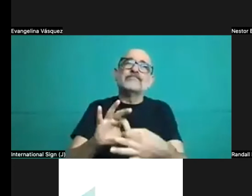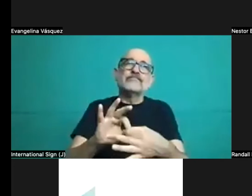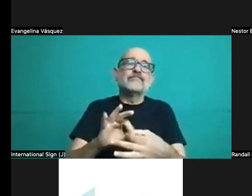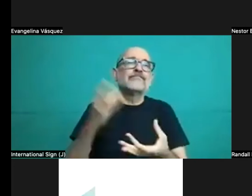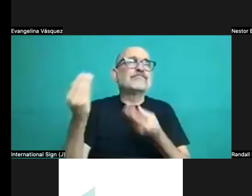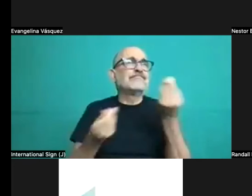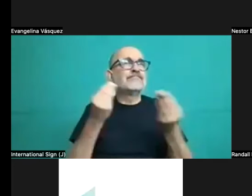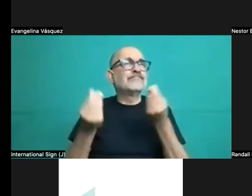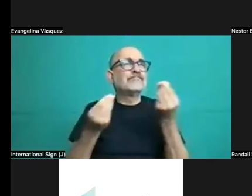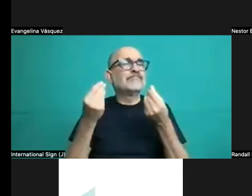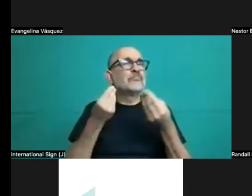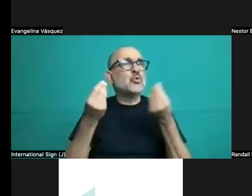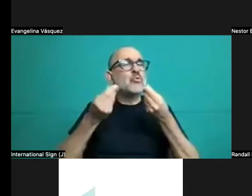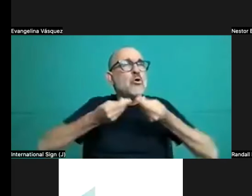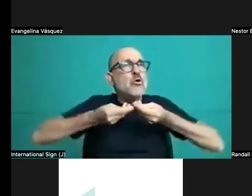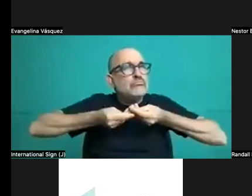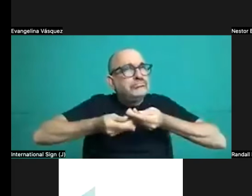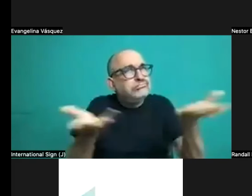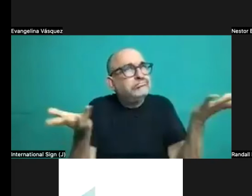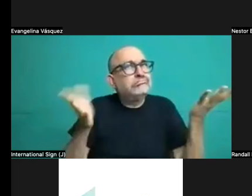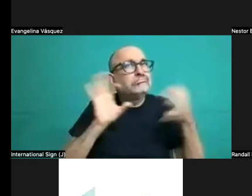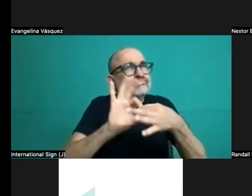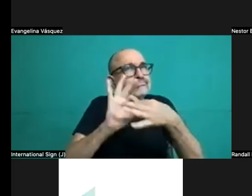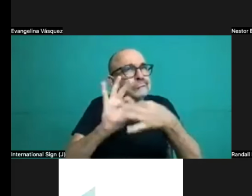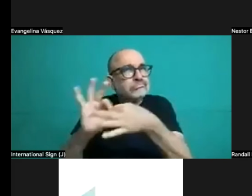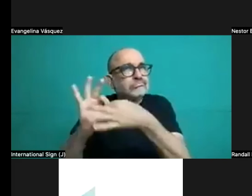sur les actions différentes,